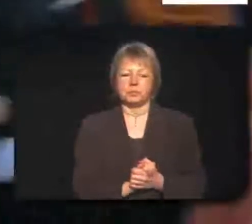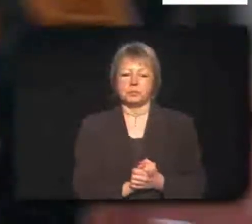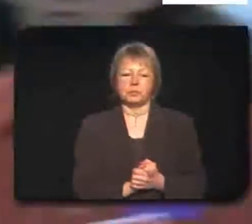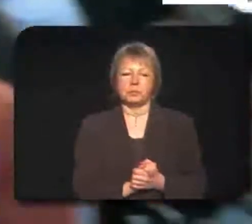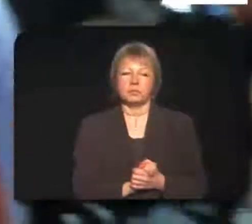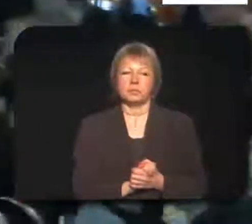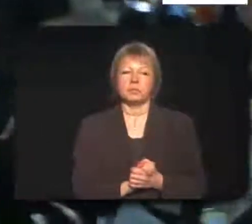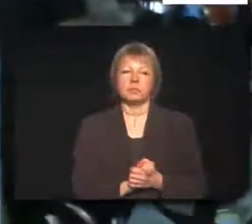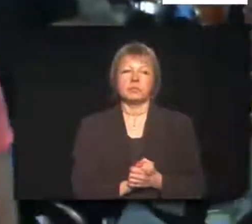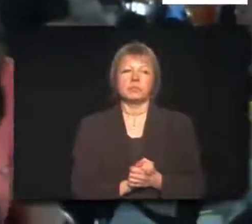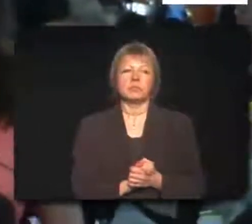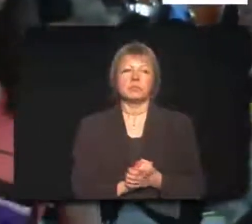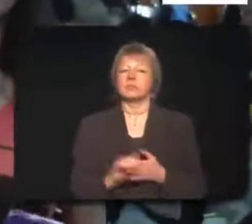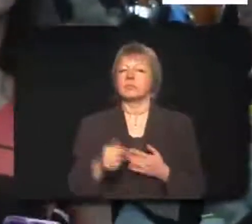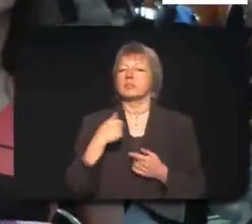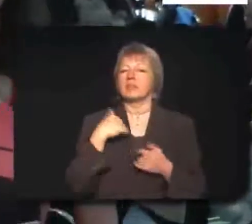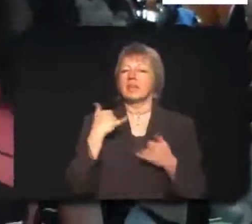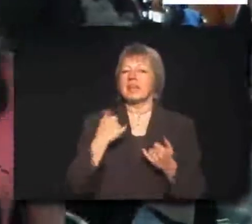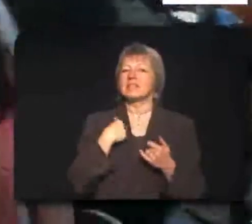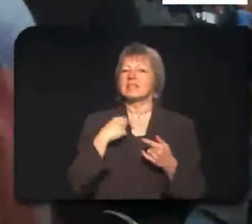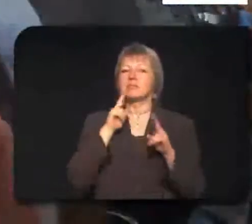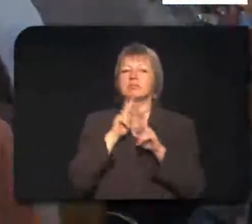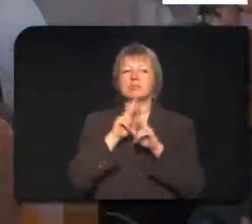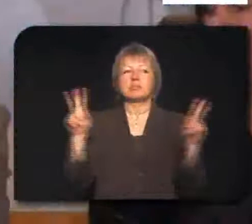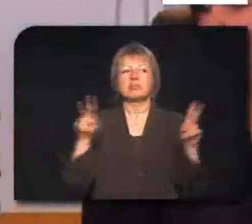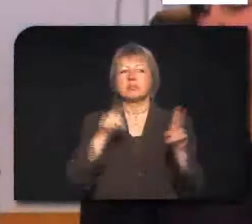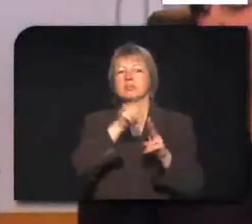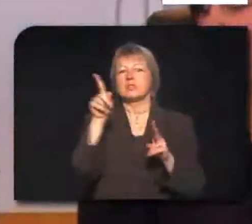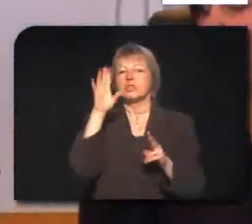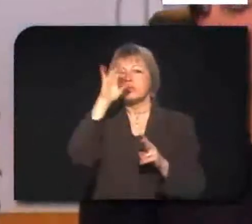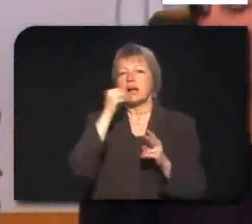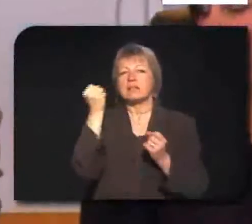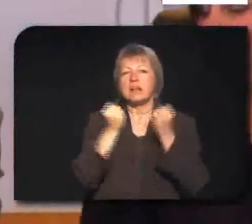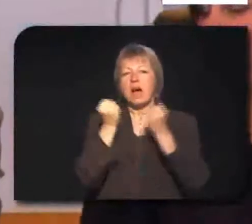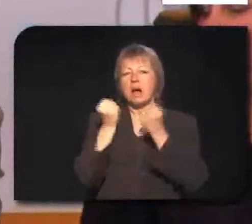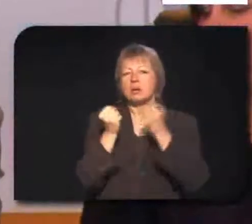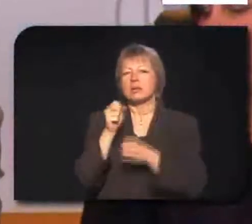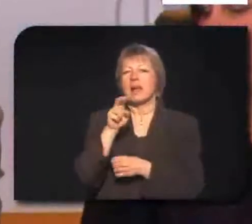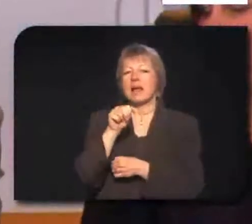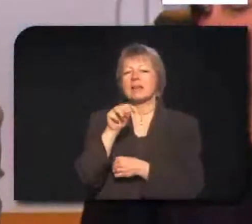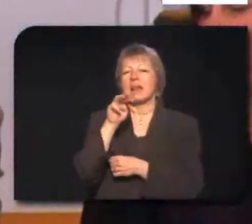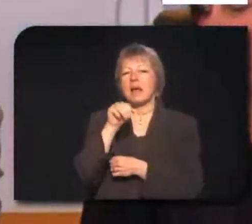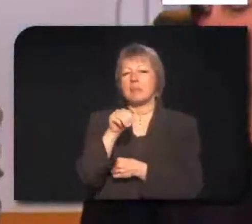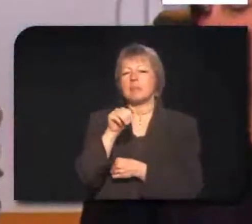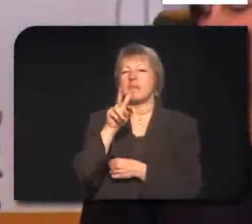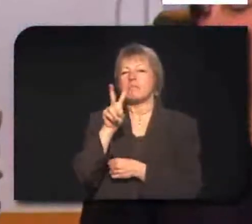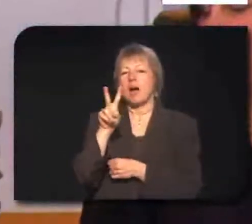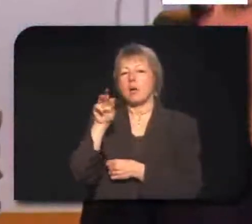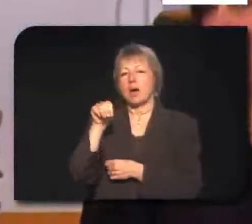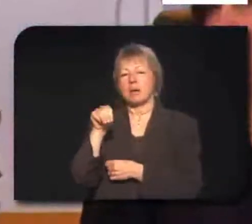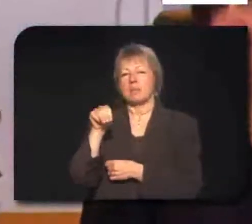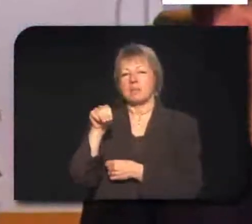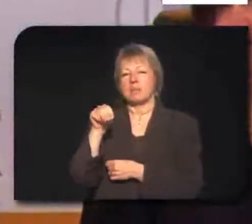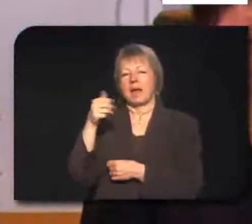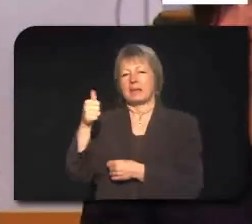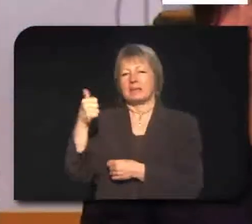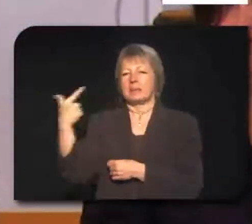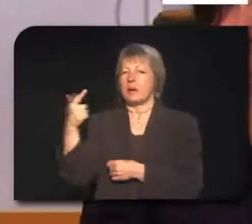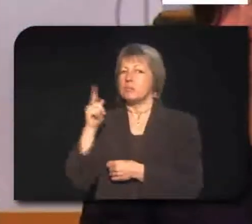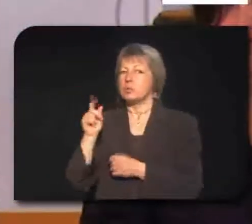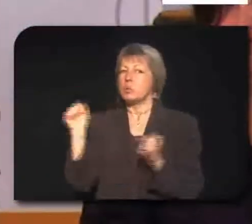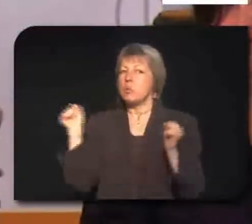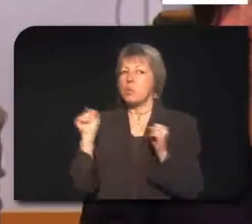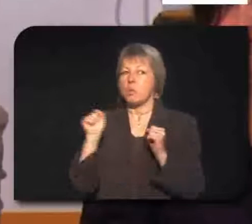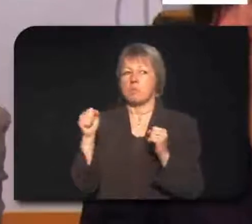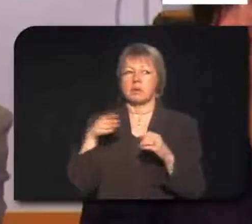ich habe eine dringende schnelle Durchsage ein schwarzer Pkw mit dem Kennzeichen nm12 muss dringend da weggefahren